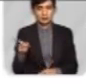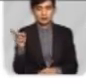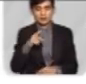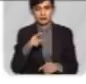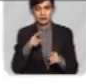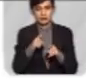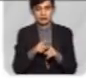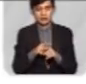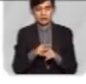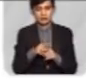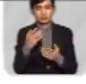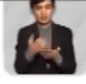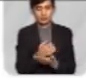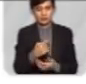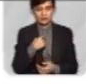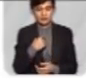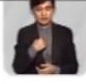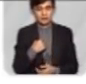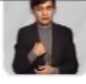когда меня нашли